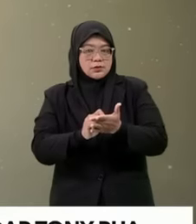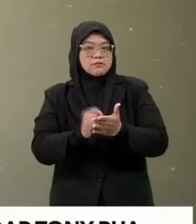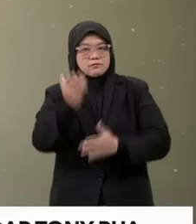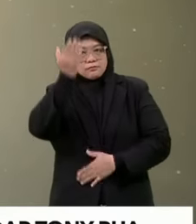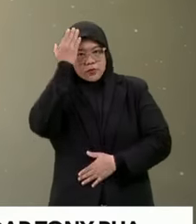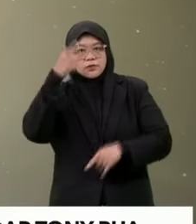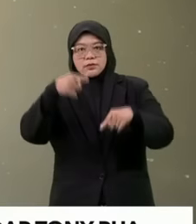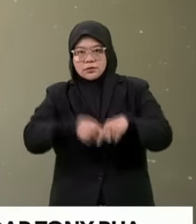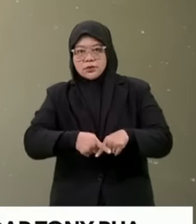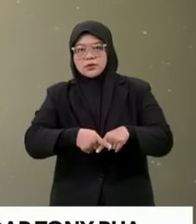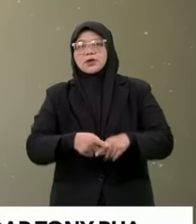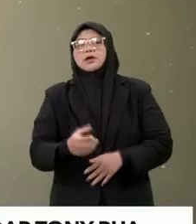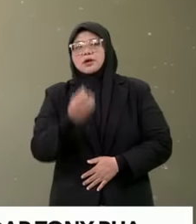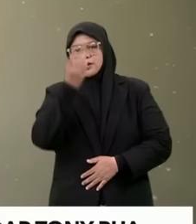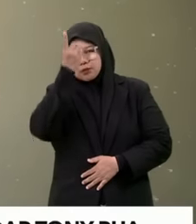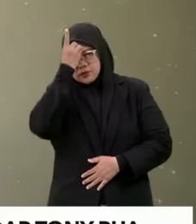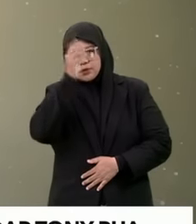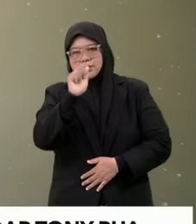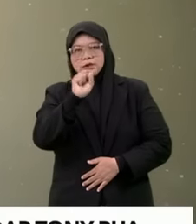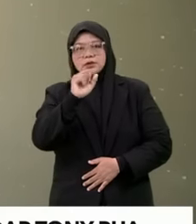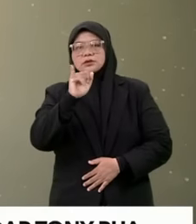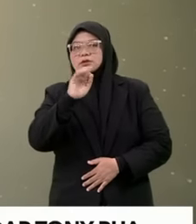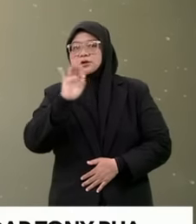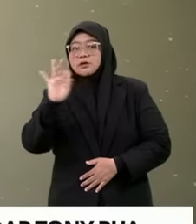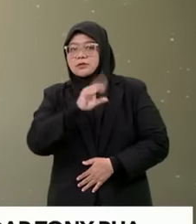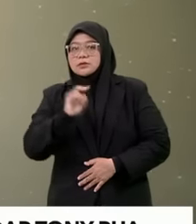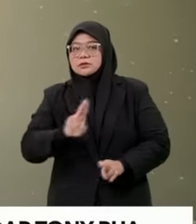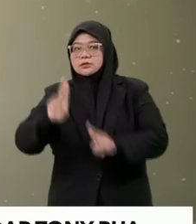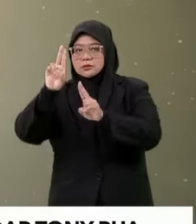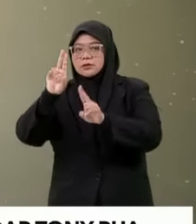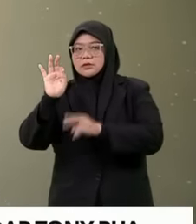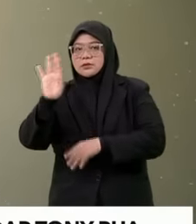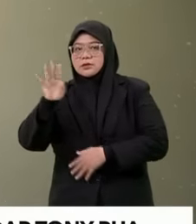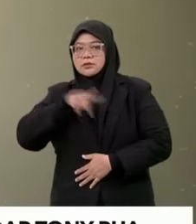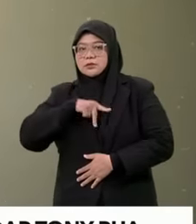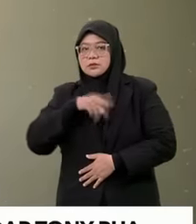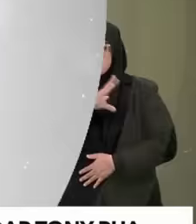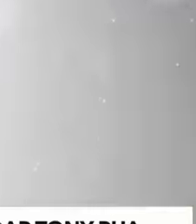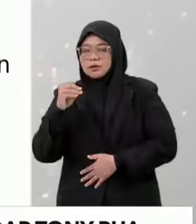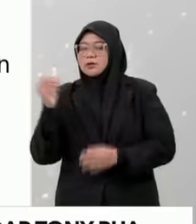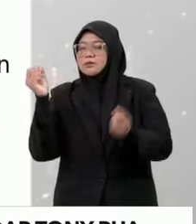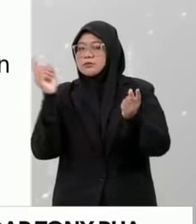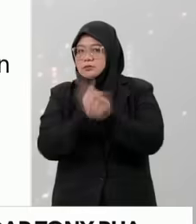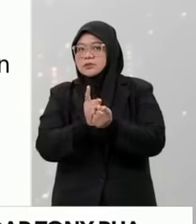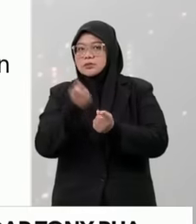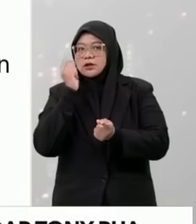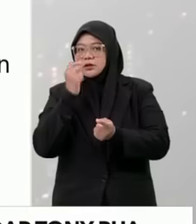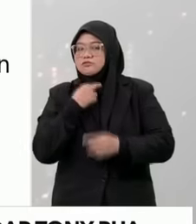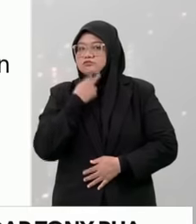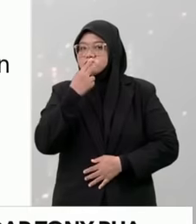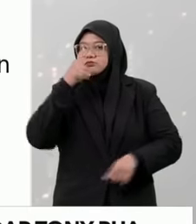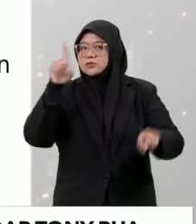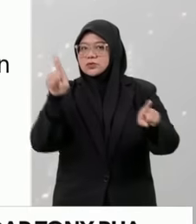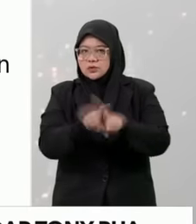Datuk Asraf wajri desuki menerusi hantaran dalam akaun Facebook Beliau berkata perjumpaan tadi sebulat suara